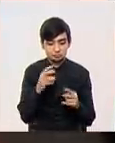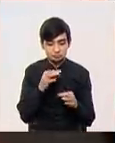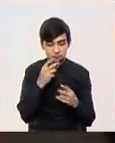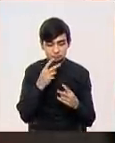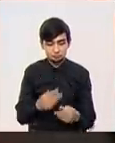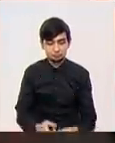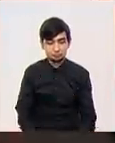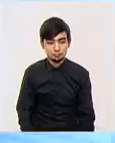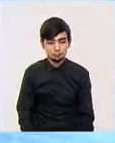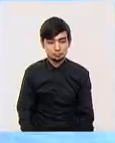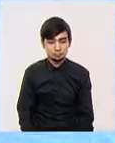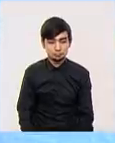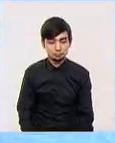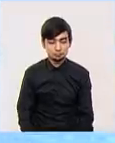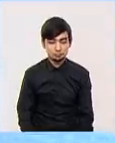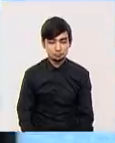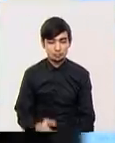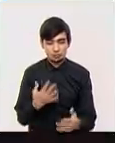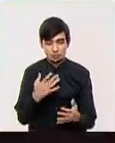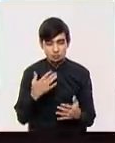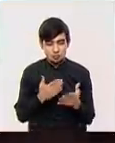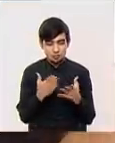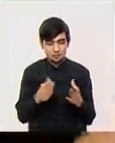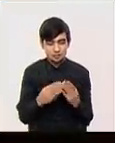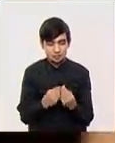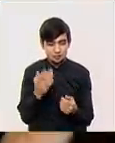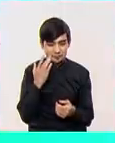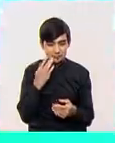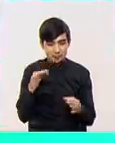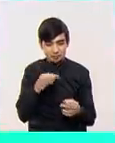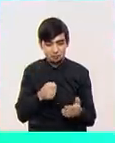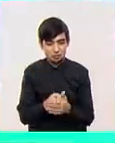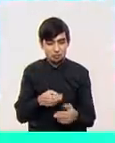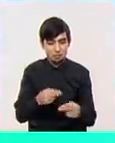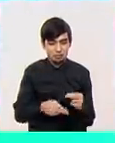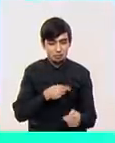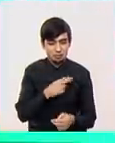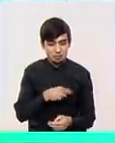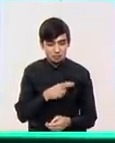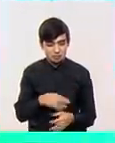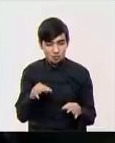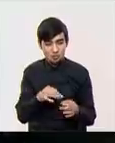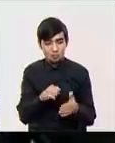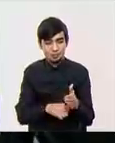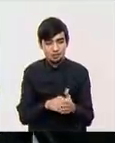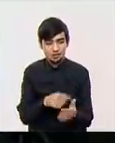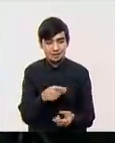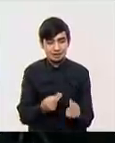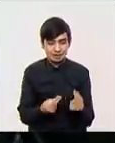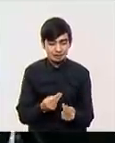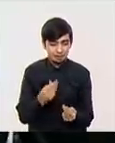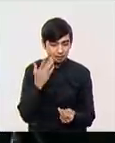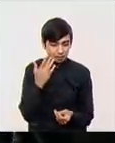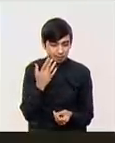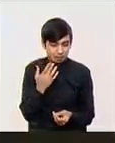көретіндеріңіз. Қаншама отбасының ойранын шығарып, соңы адам өліммен аяқталып жатқан жайттарға себеп болған ойын